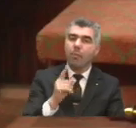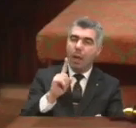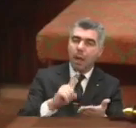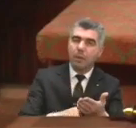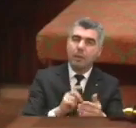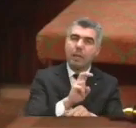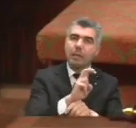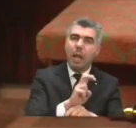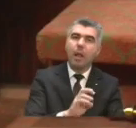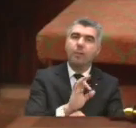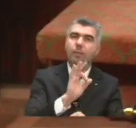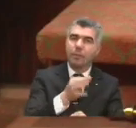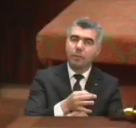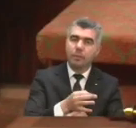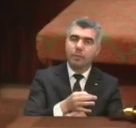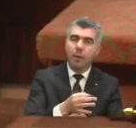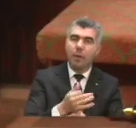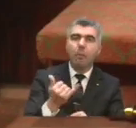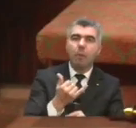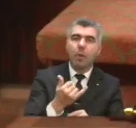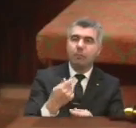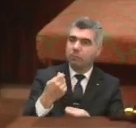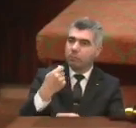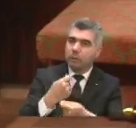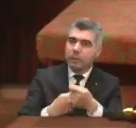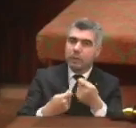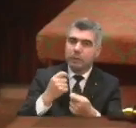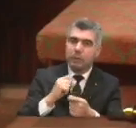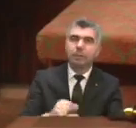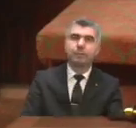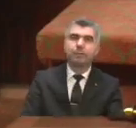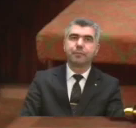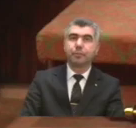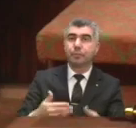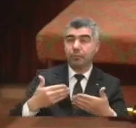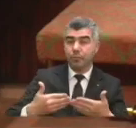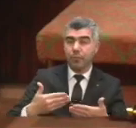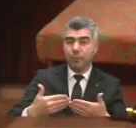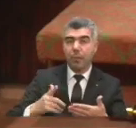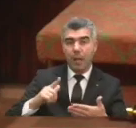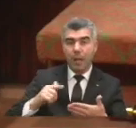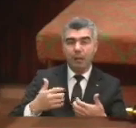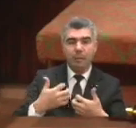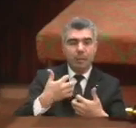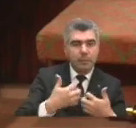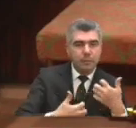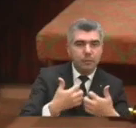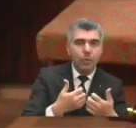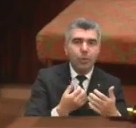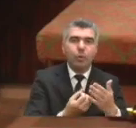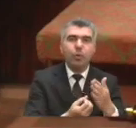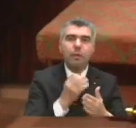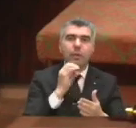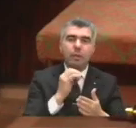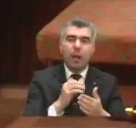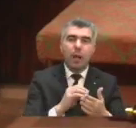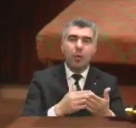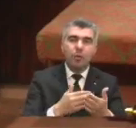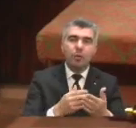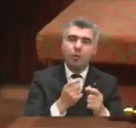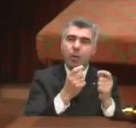التمويل، التمويل اللي غيمكن من الاستثمار، لأنه أهم حاجة. وشفنا اليوم كاين واحد الدينامية جديدة في